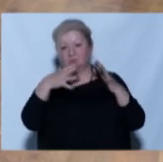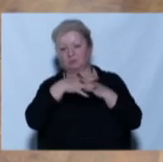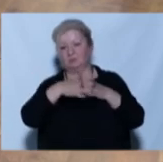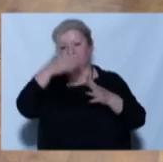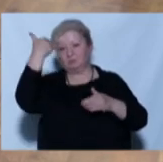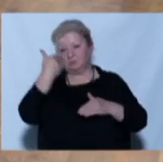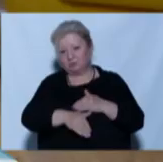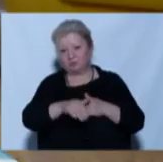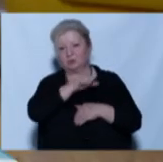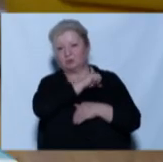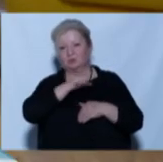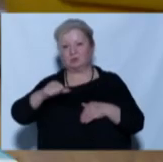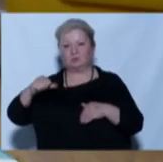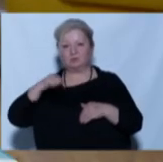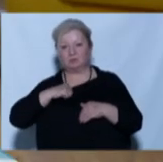ძალების მობილიზება და